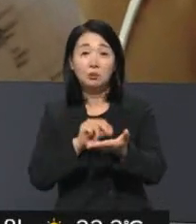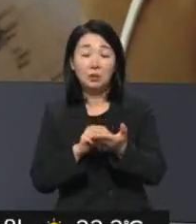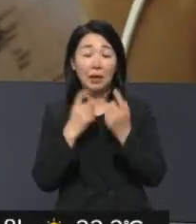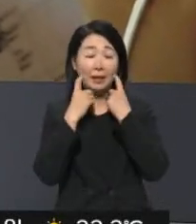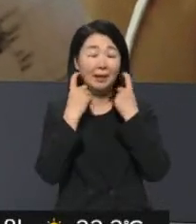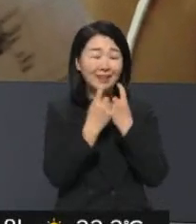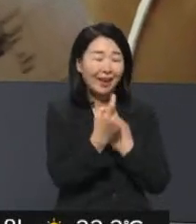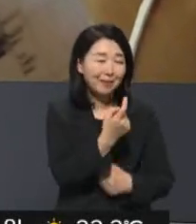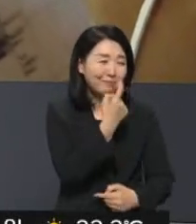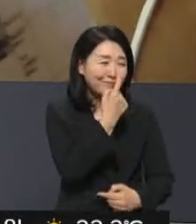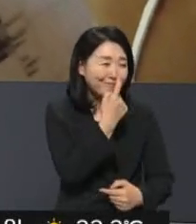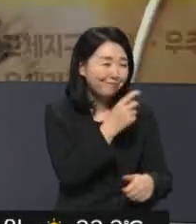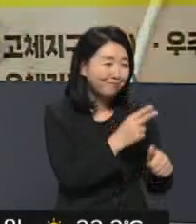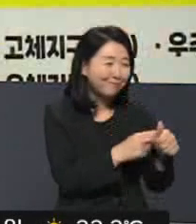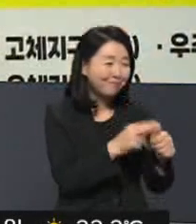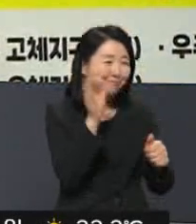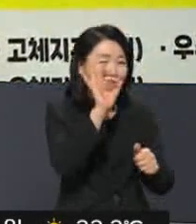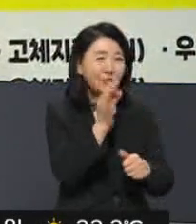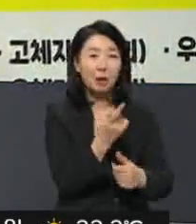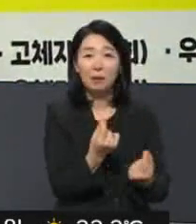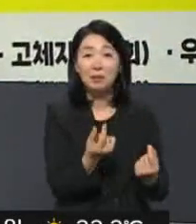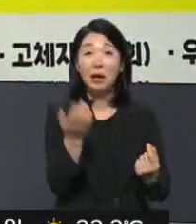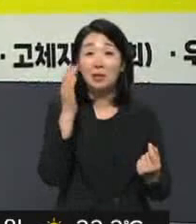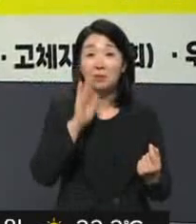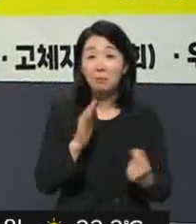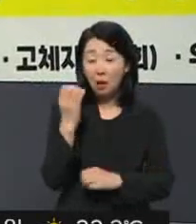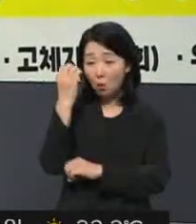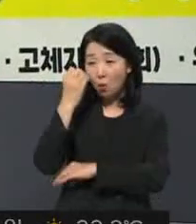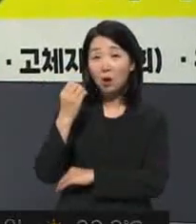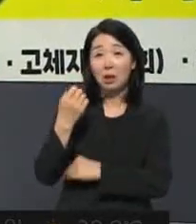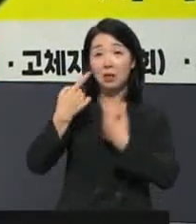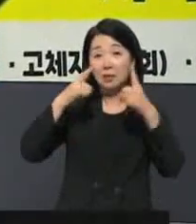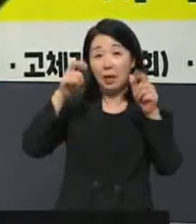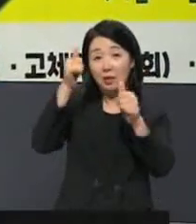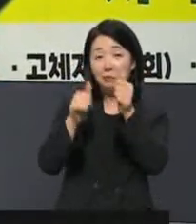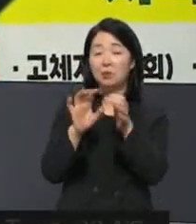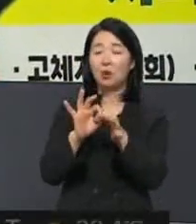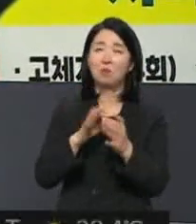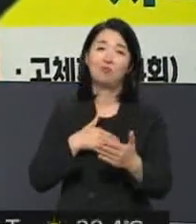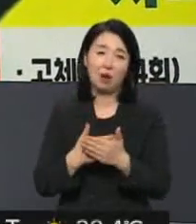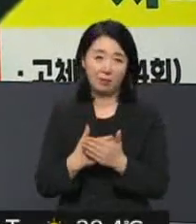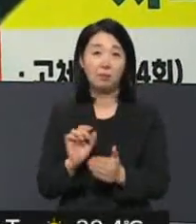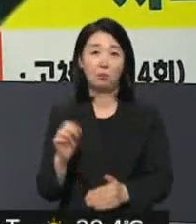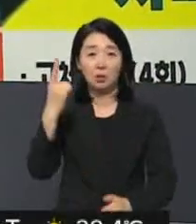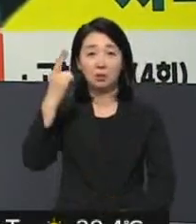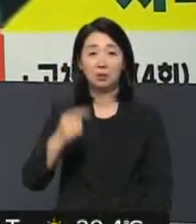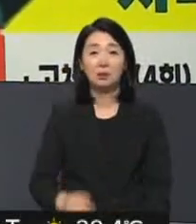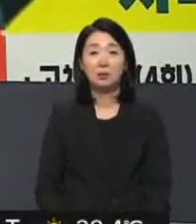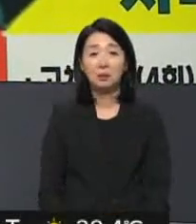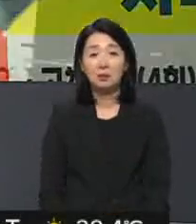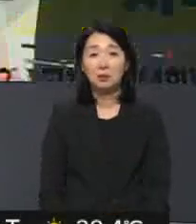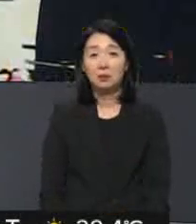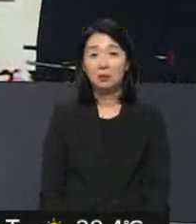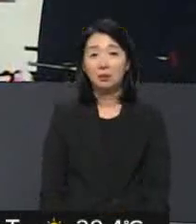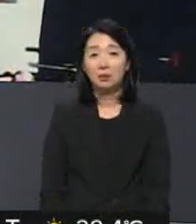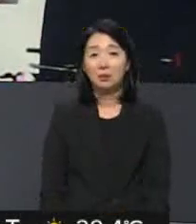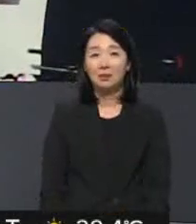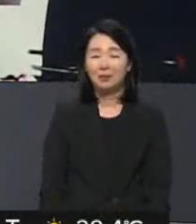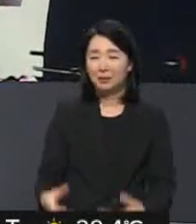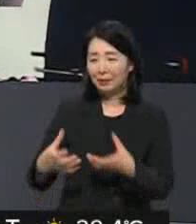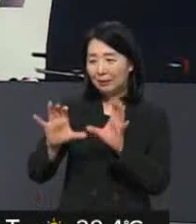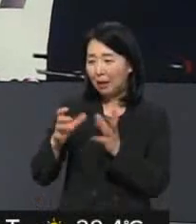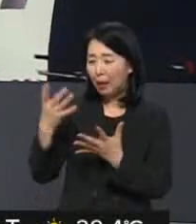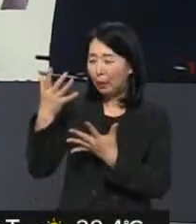것도 사실이지만요. 본질적인 이유는 바로 대학 입시에 대한 불안감입니다. 이 때문에 당정의